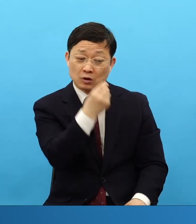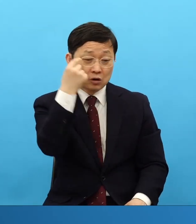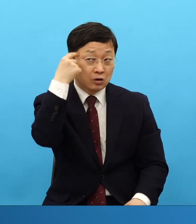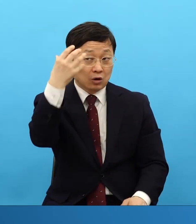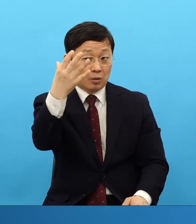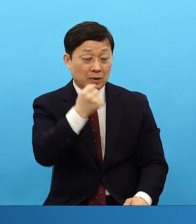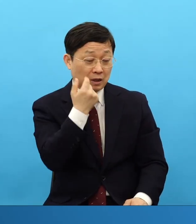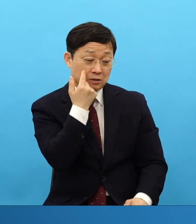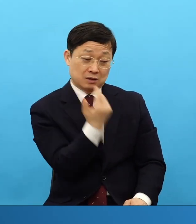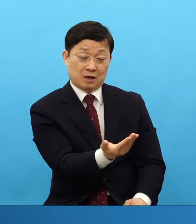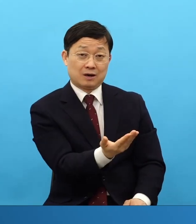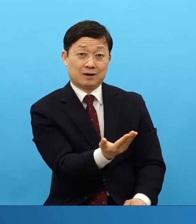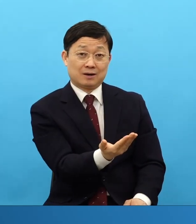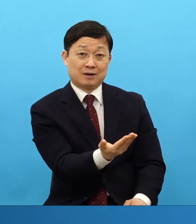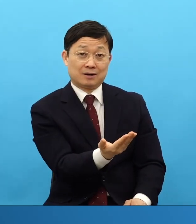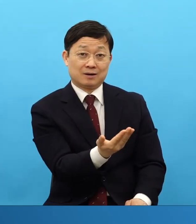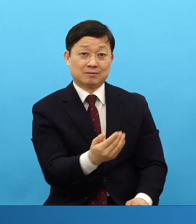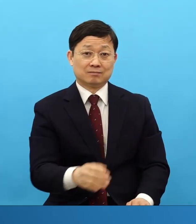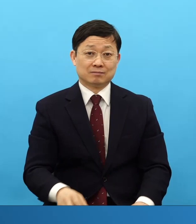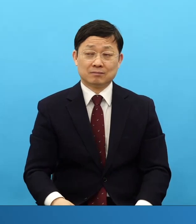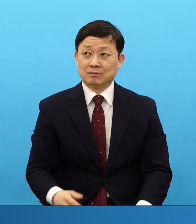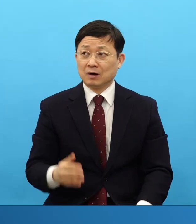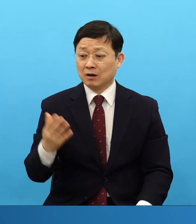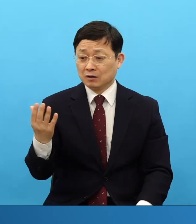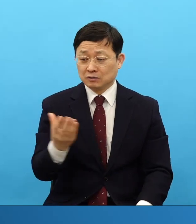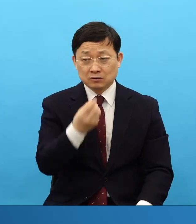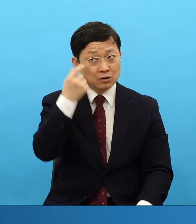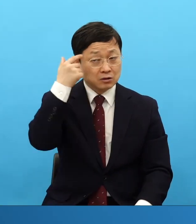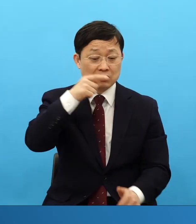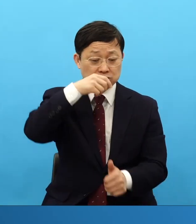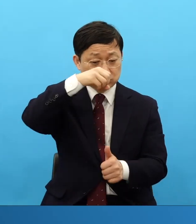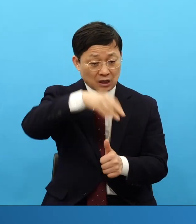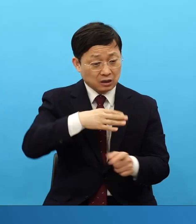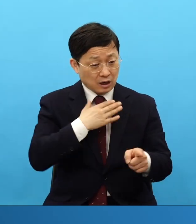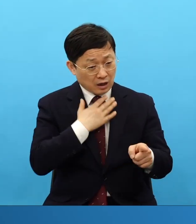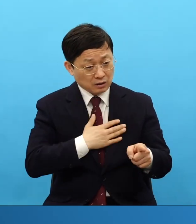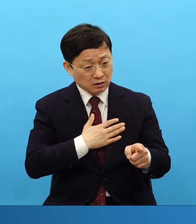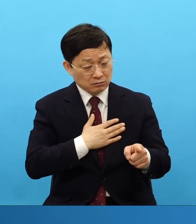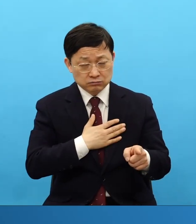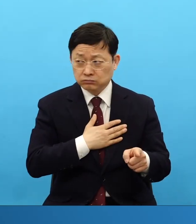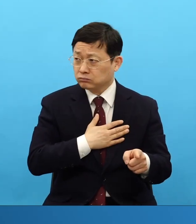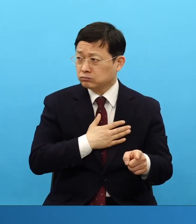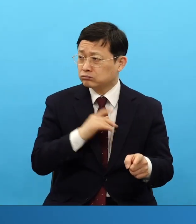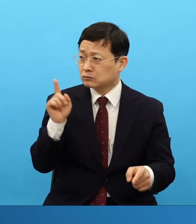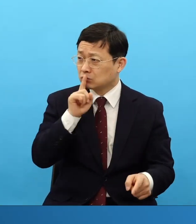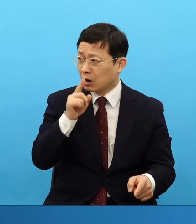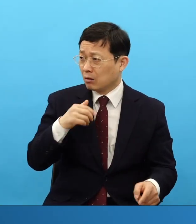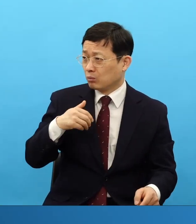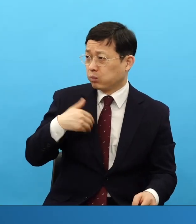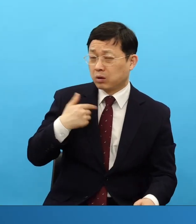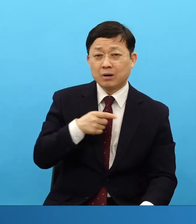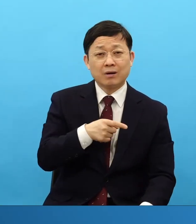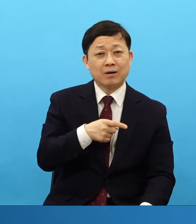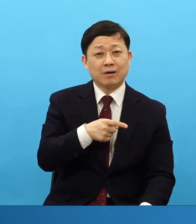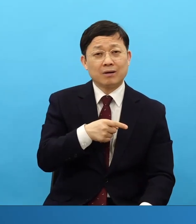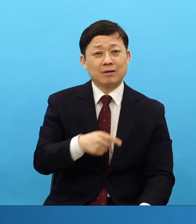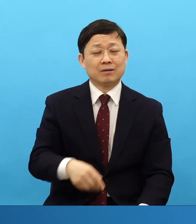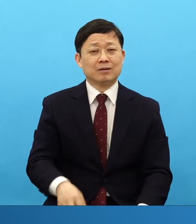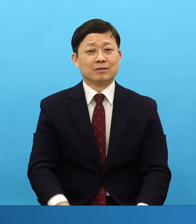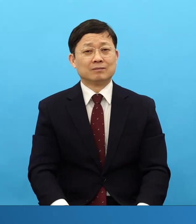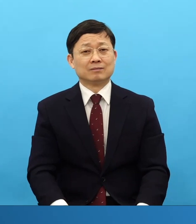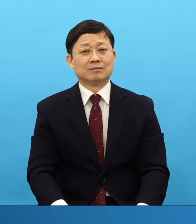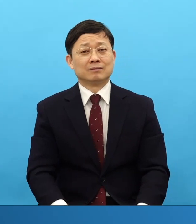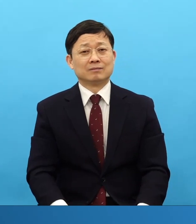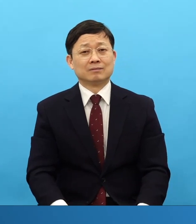물었어요. When you believe, did you receive the Holy Spirit? 성령 세례 안 하냐 물었잖아요. Do you know the 이건 baptism of 엄청난 the Holy 얘기거든요. Spirit? This is an 그 말이 immense 무슨 말이냐고 하니까